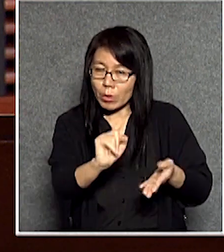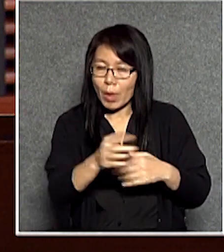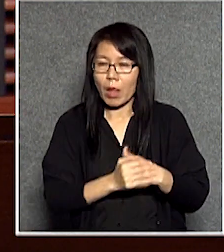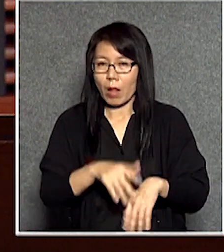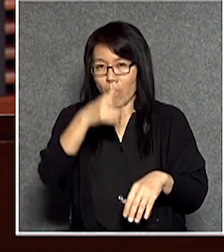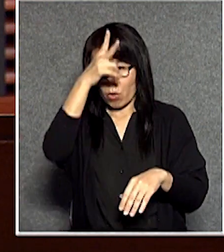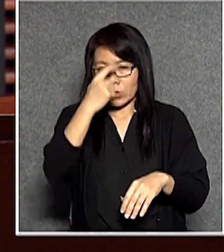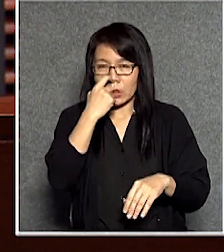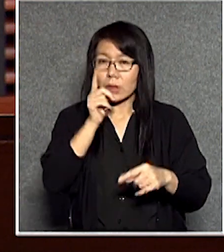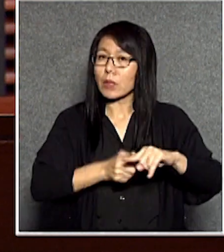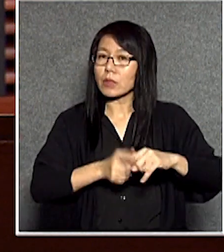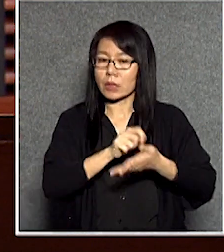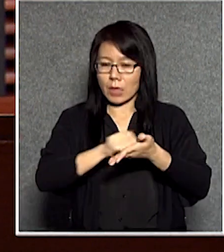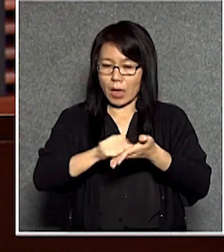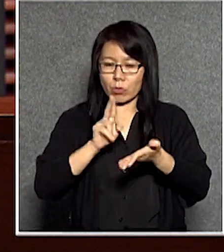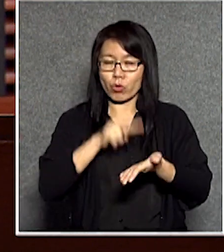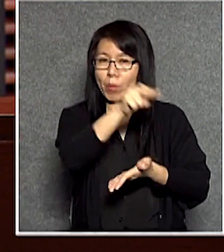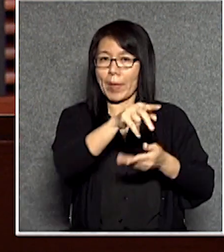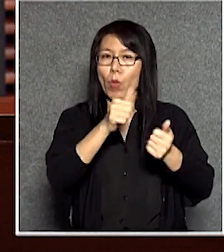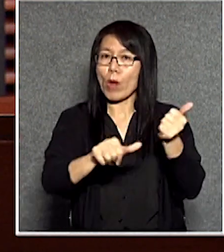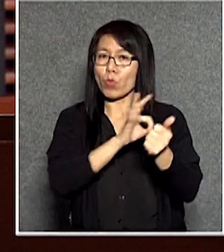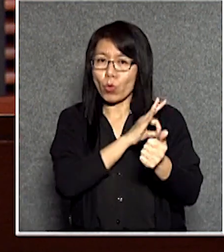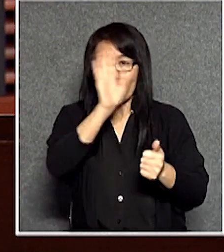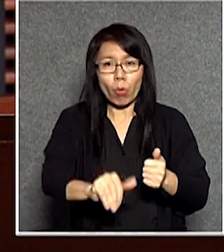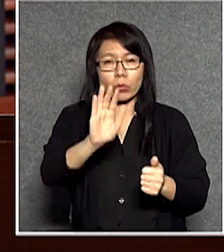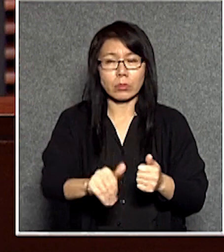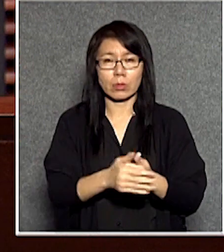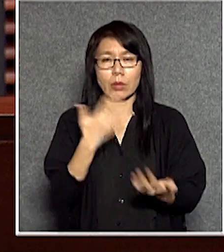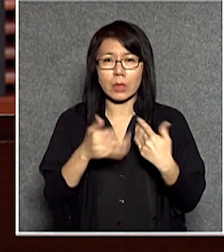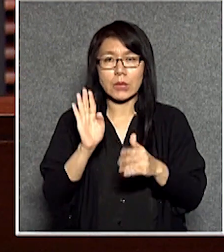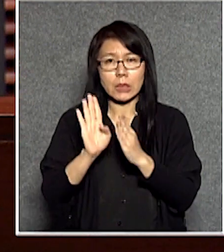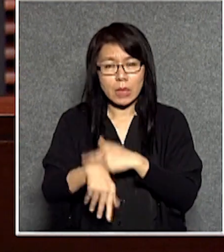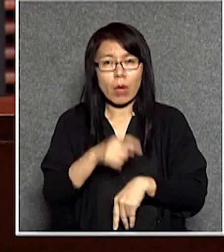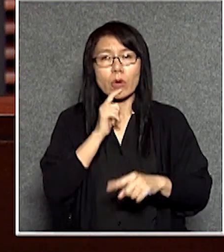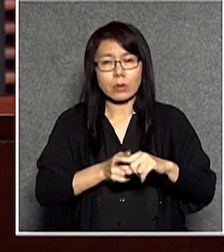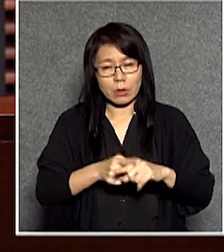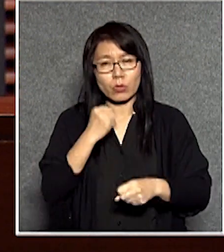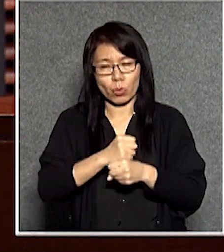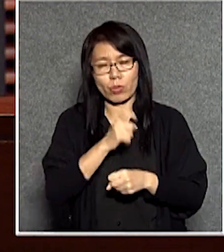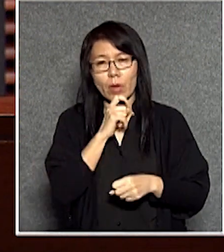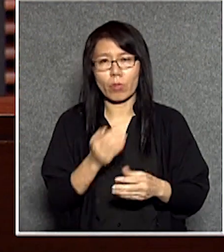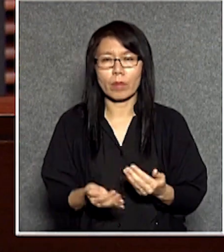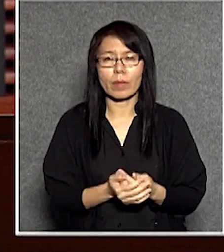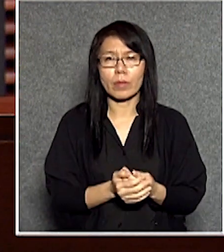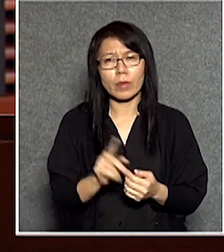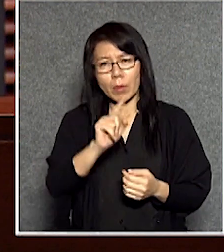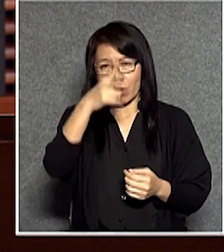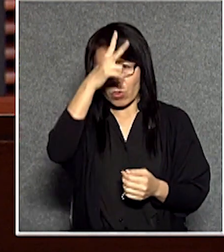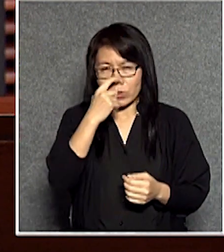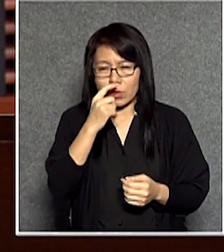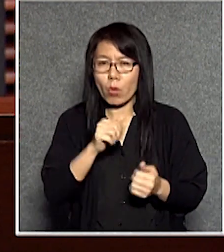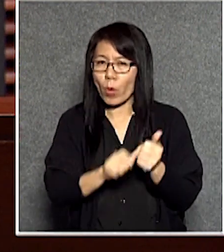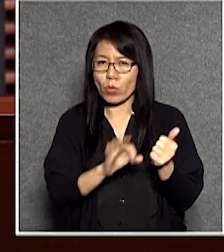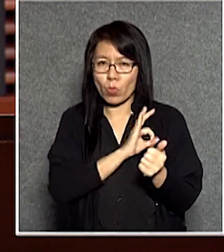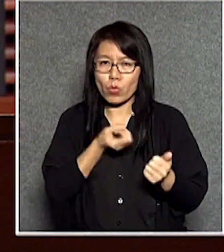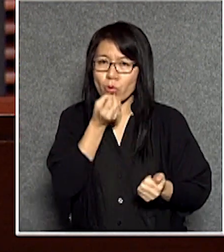英不正式寫信給委員會呢？而事實上他事後亦有如此這般做法。為何梁振英不向委員會提